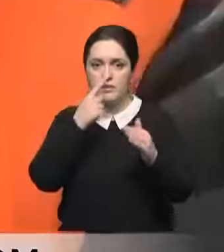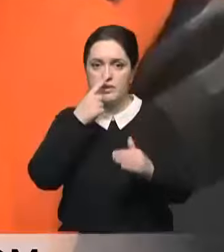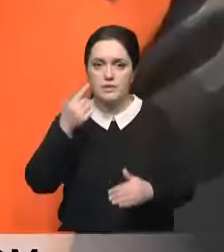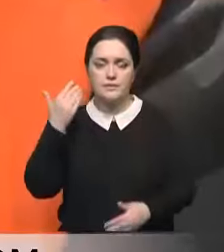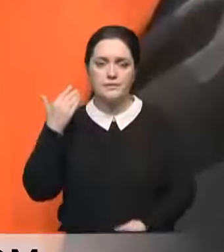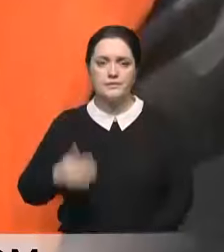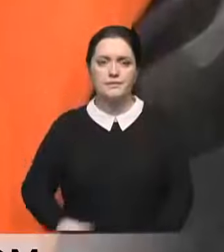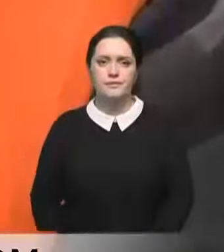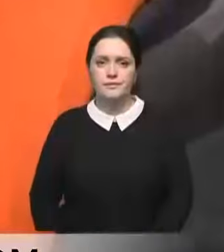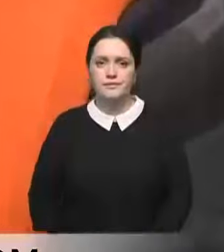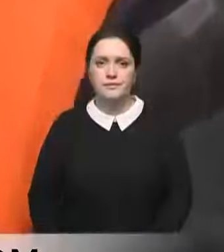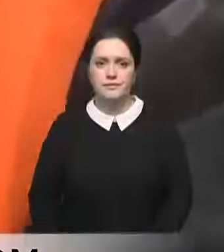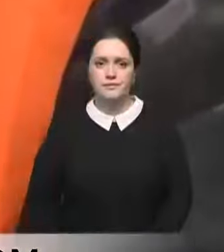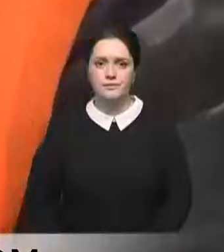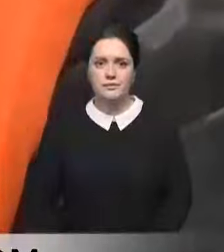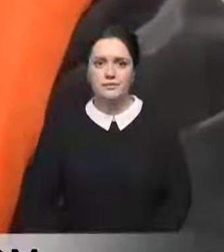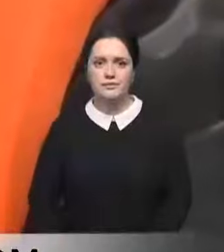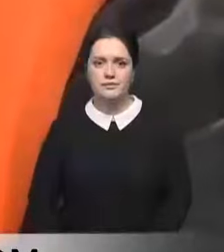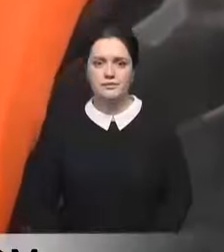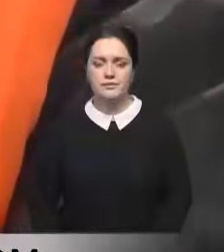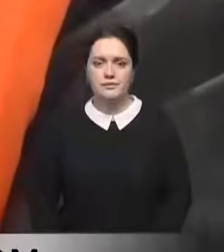чувств.